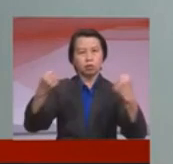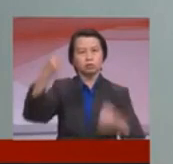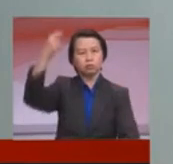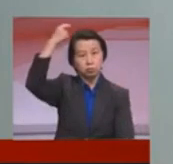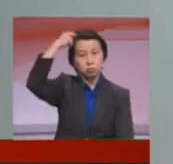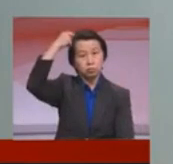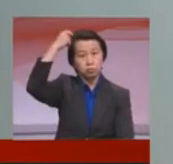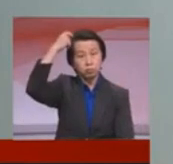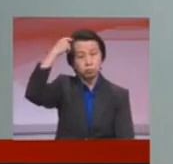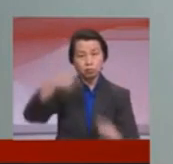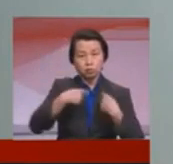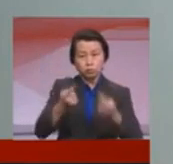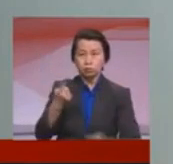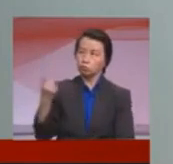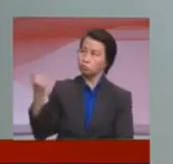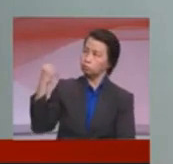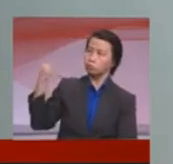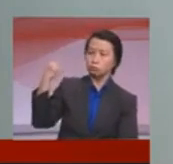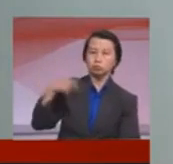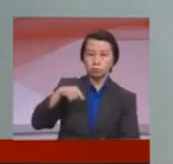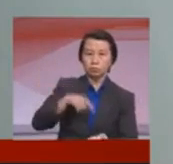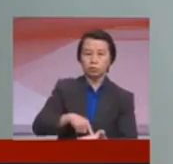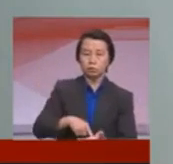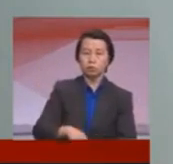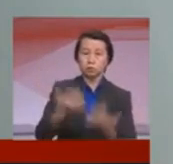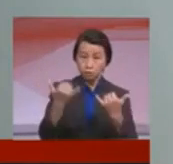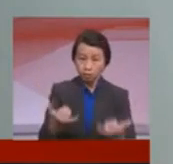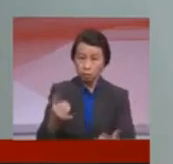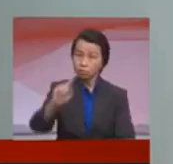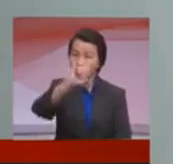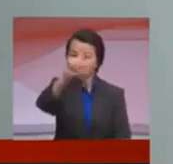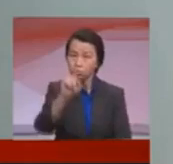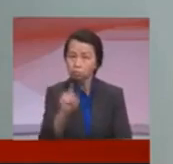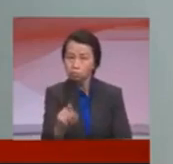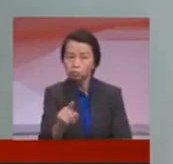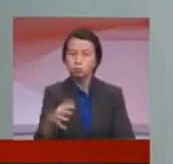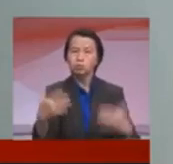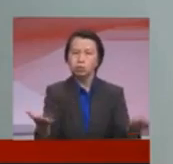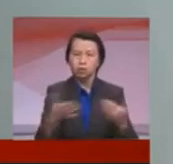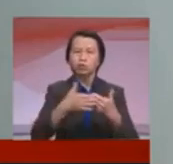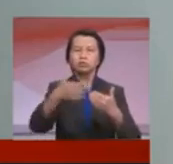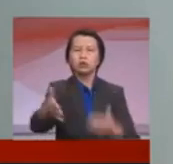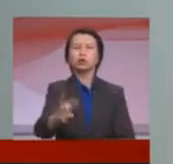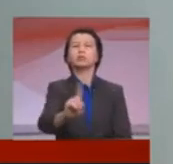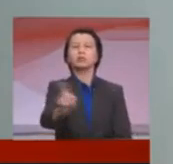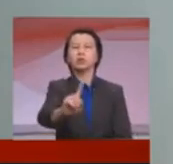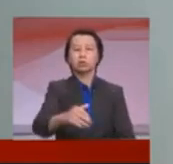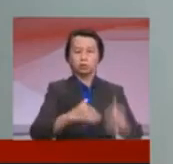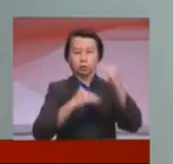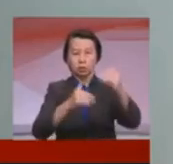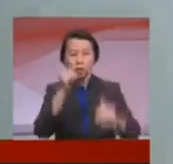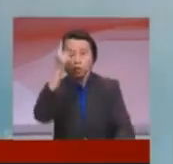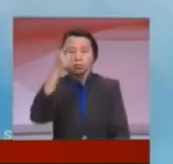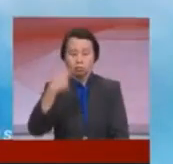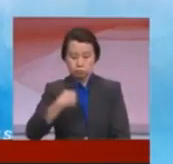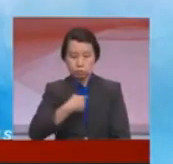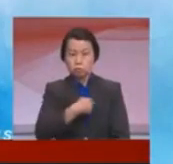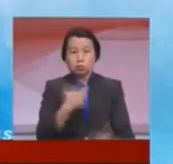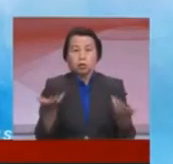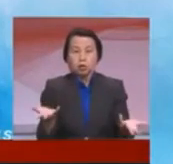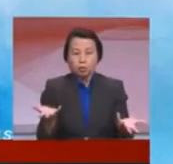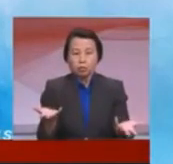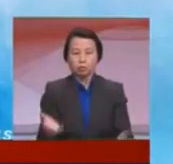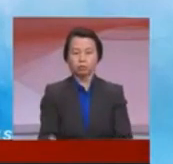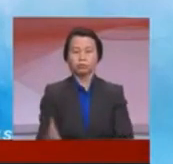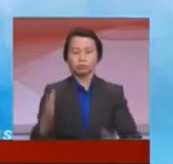mental sejak akhir-akhir ini. Persoalannya, sejauh manakah tahap kesedaran kita?